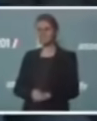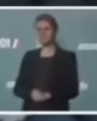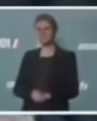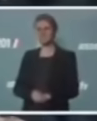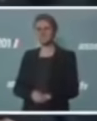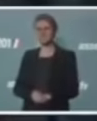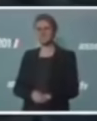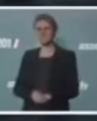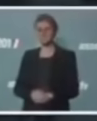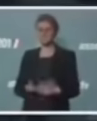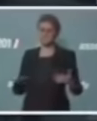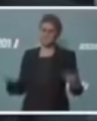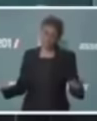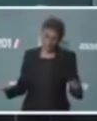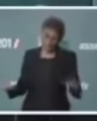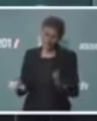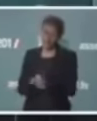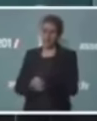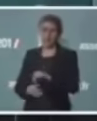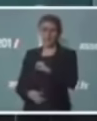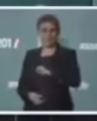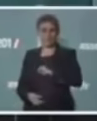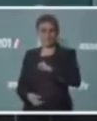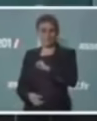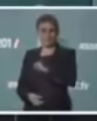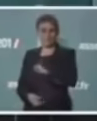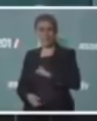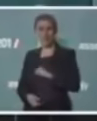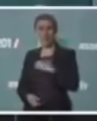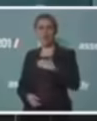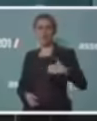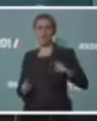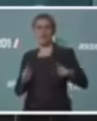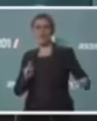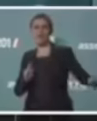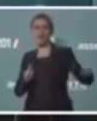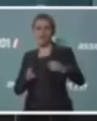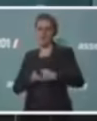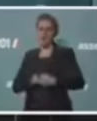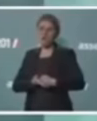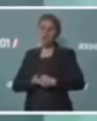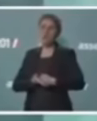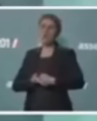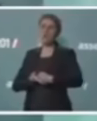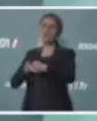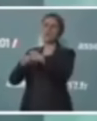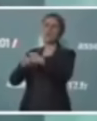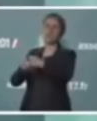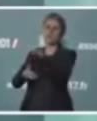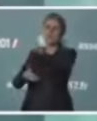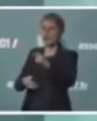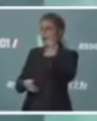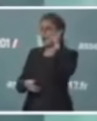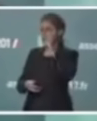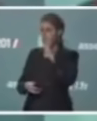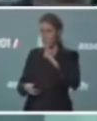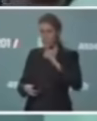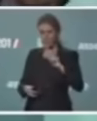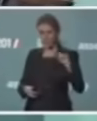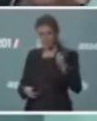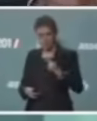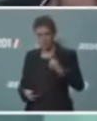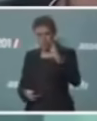Alors, je regrette que tous les maires qui ont parrainé Emmanuel Macron n'aient pas entendu ce qu'il m'a dit. Parce